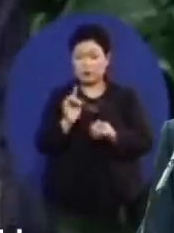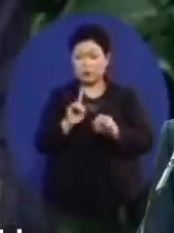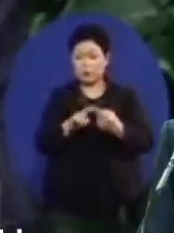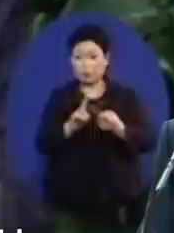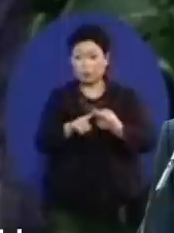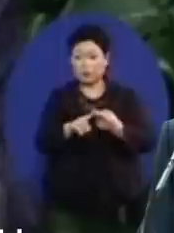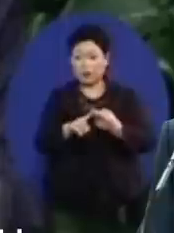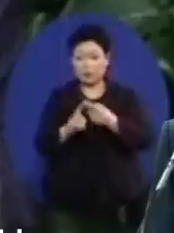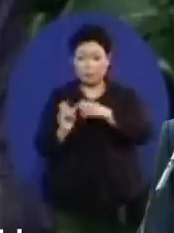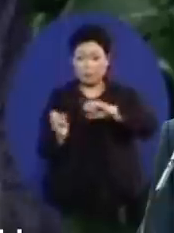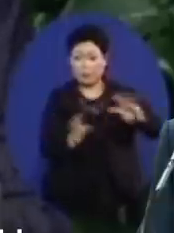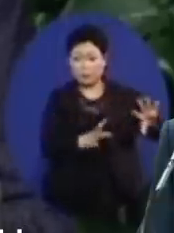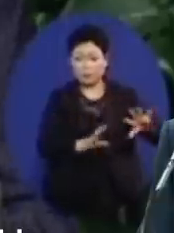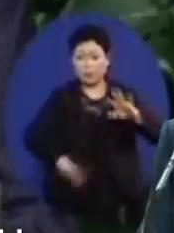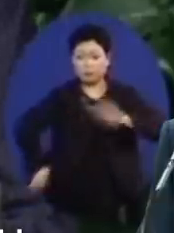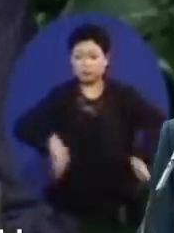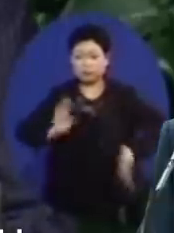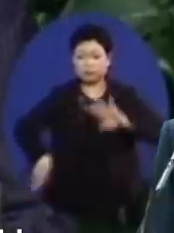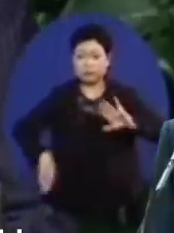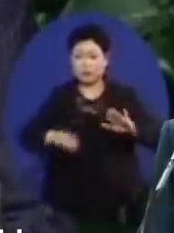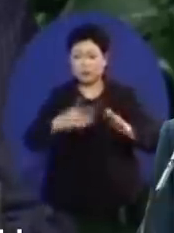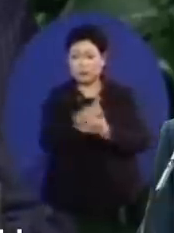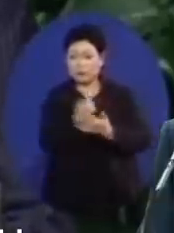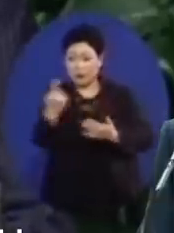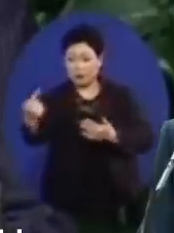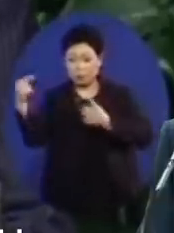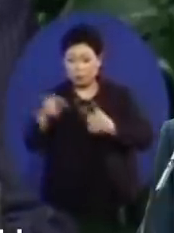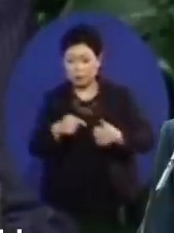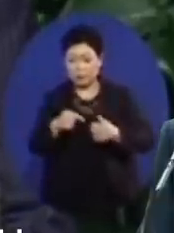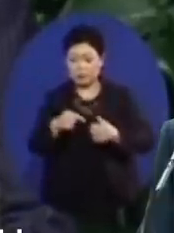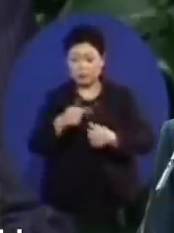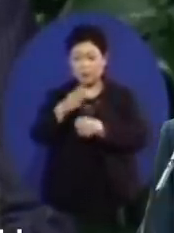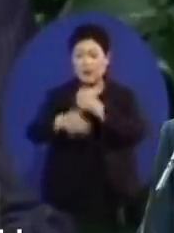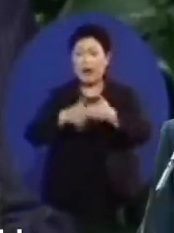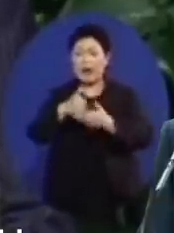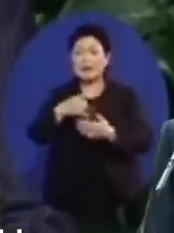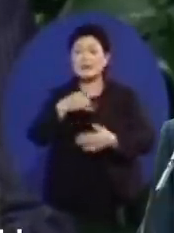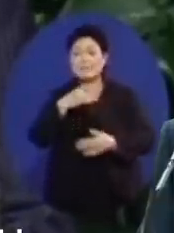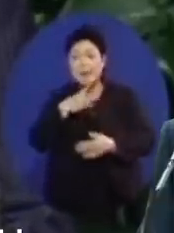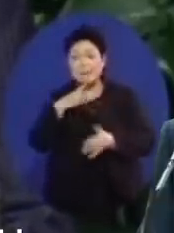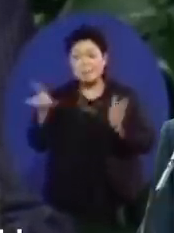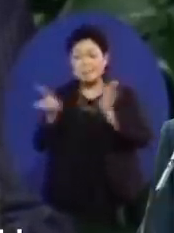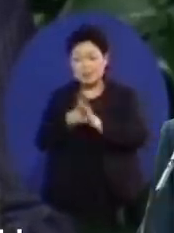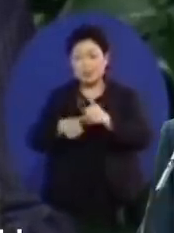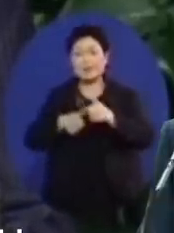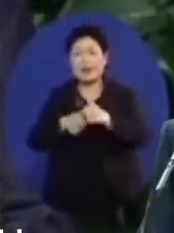들고 떠나라. 그럼 뭐 어떻게 떠납니까? 하나님만 바라보고 떠나라.